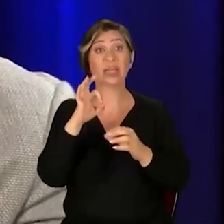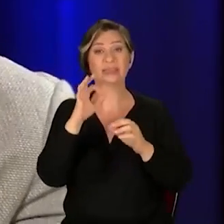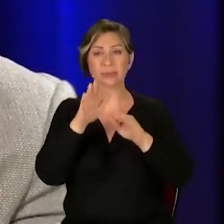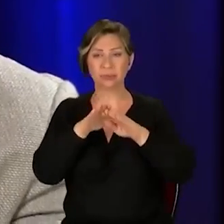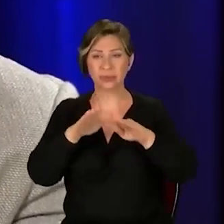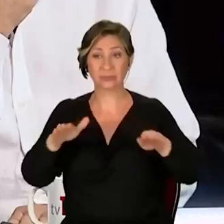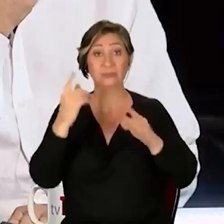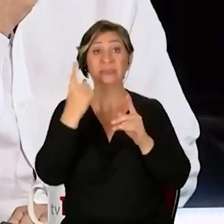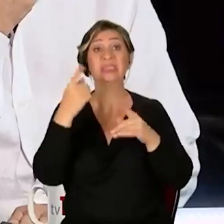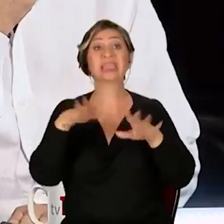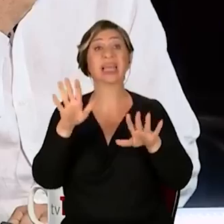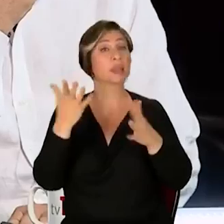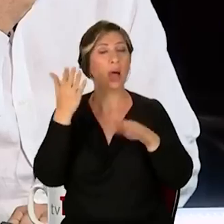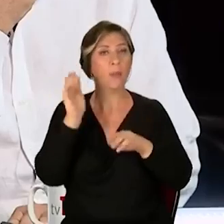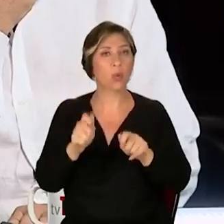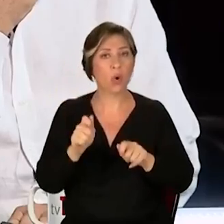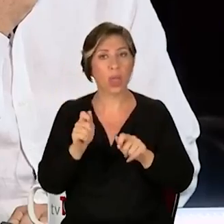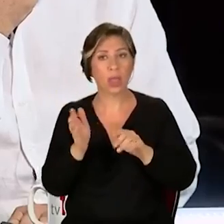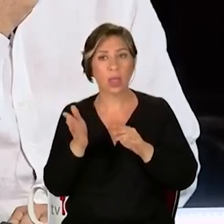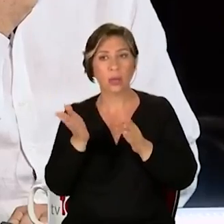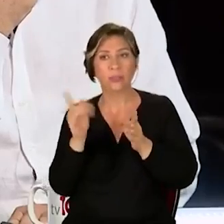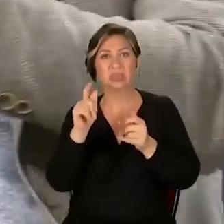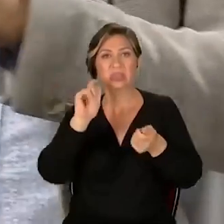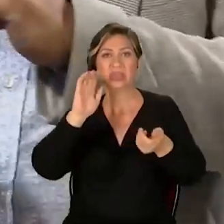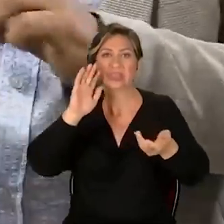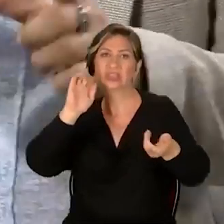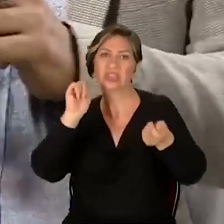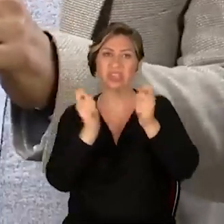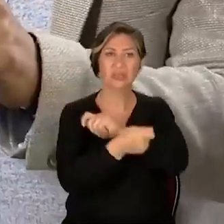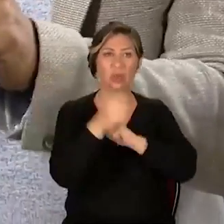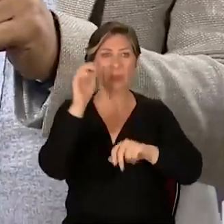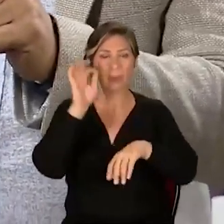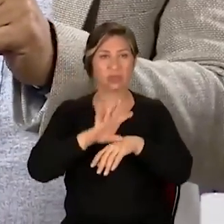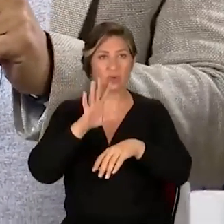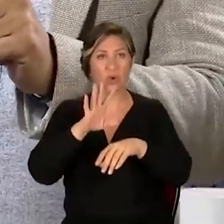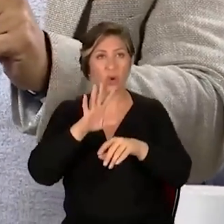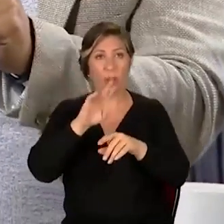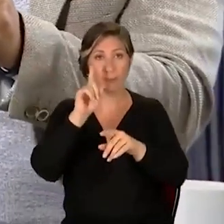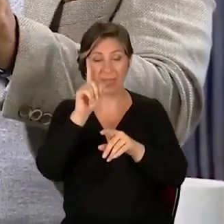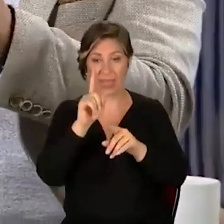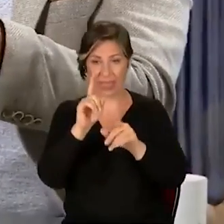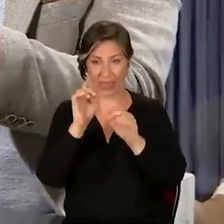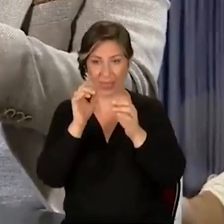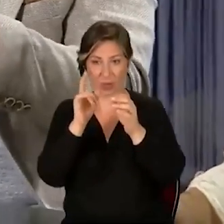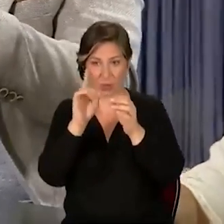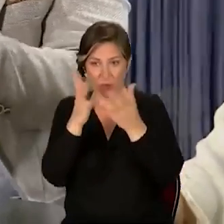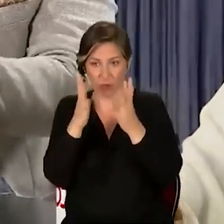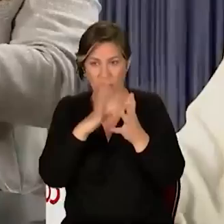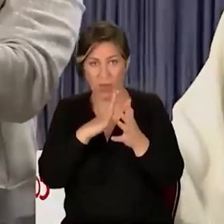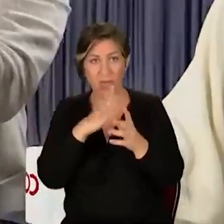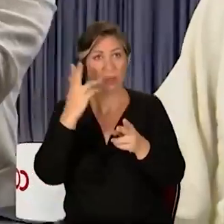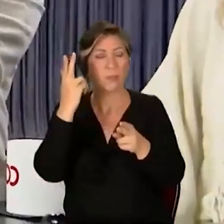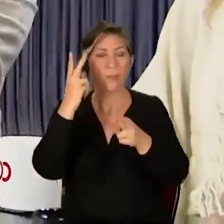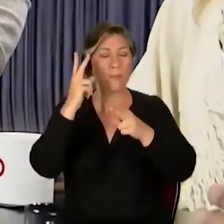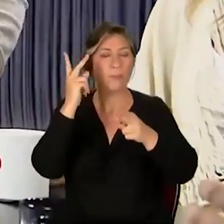stabil bir molekül değil. Ne yapıyor? Yan ürünlerine dönüşmeye başlıyor. Çünkü son elektron arkasında bir elektronu düşük. O yüzden de ne yapıyor?